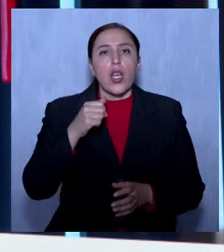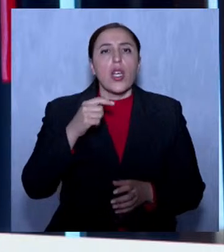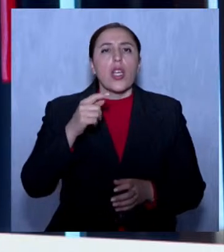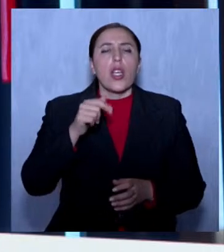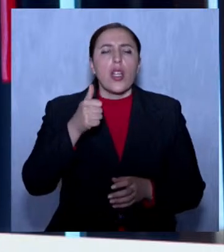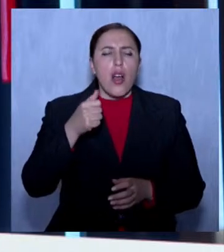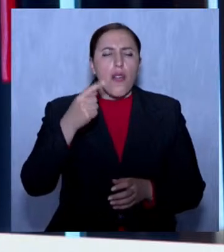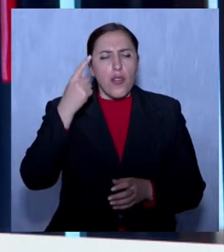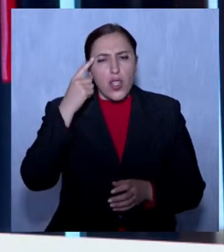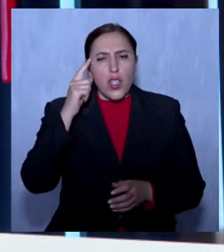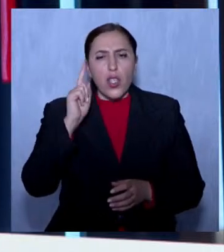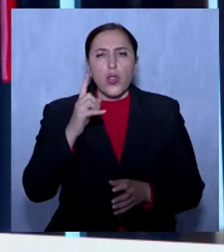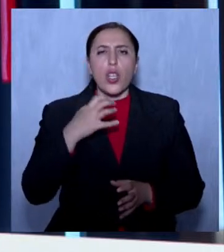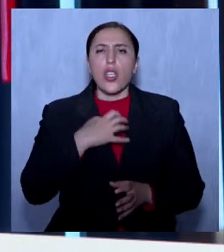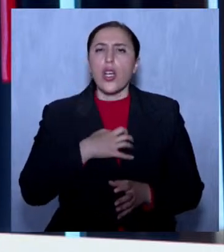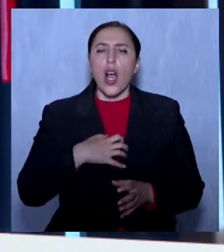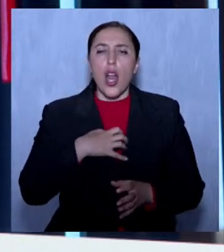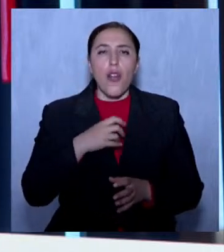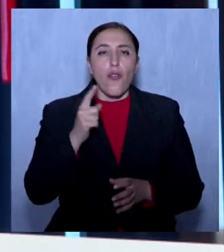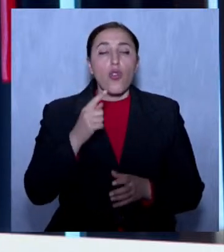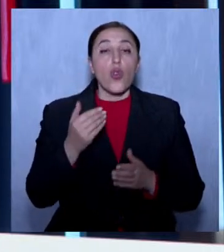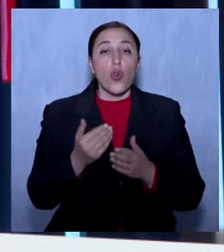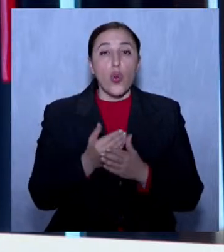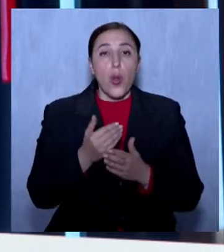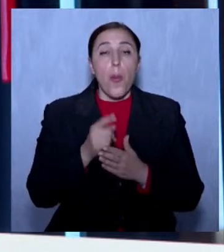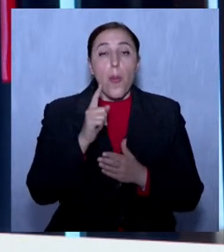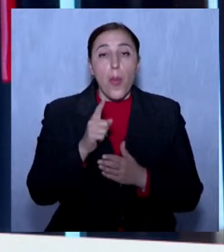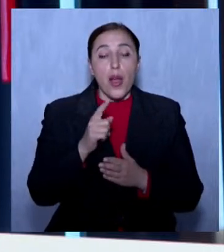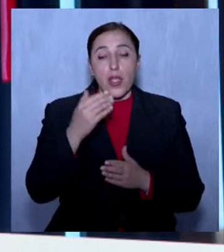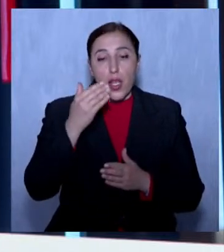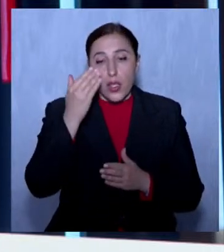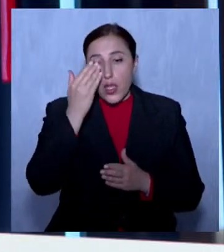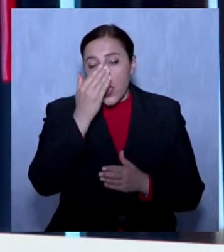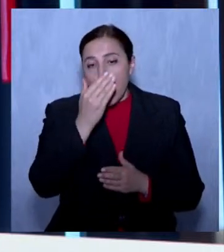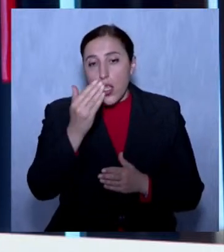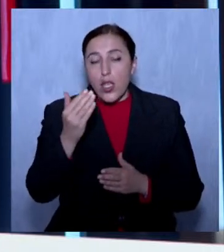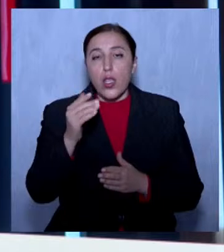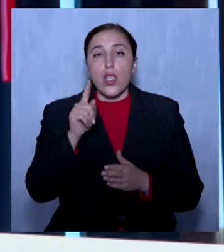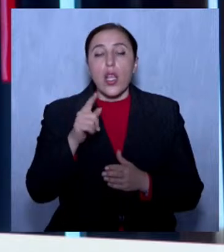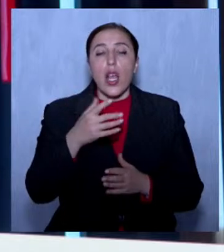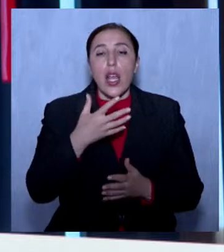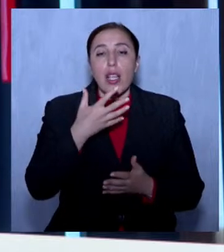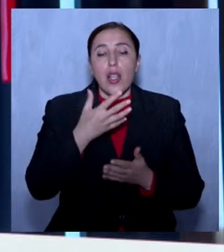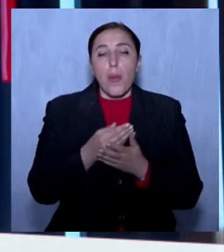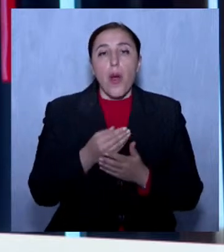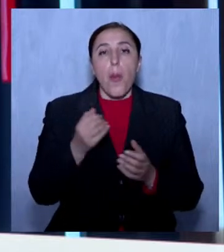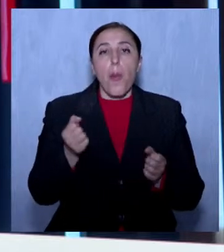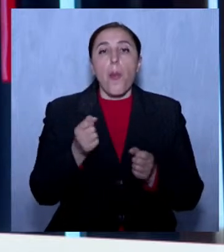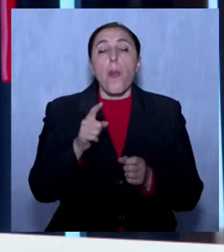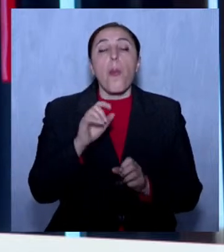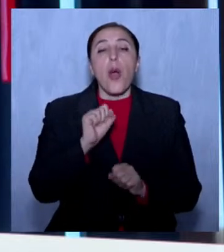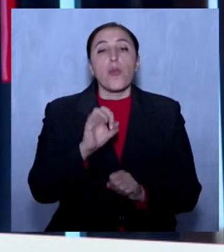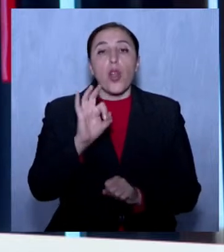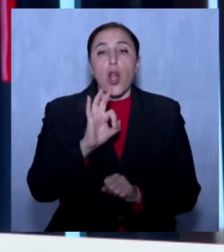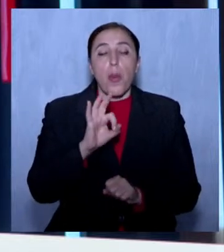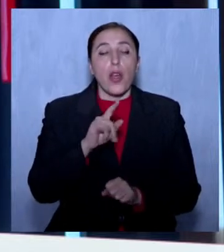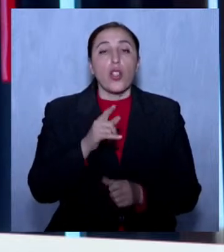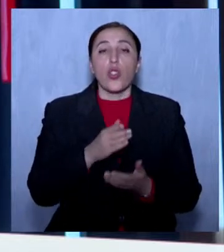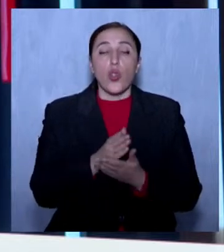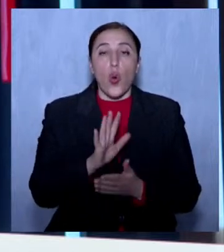մեծ ծավալի, սակայն այն չի օգտագործում հանրային տիրույթում սեփական պաշտպանության համար։ Արդյոք